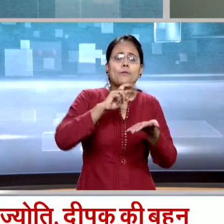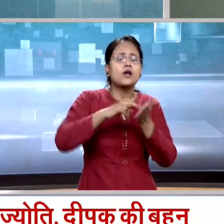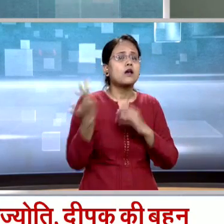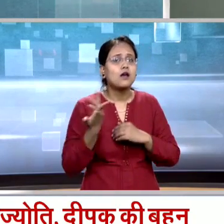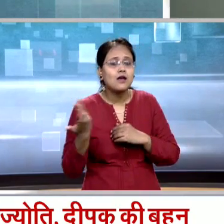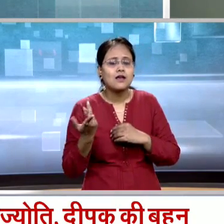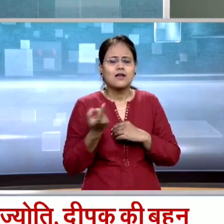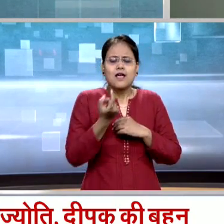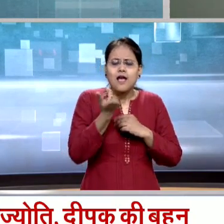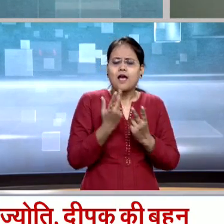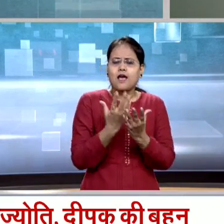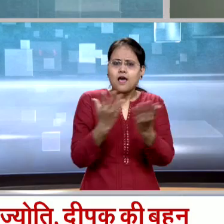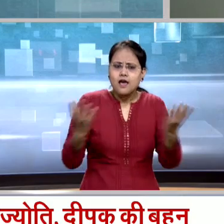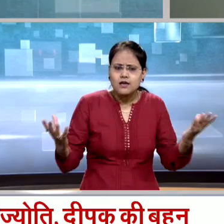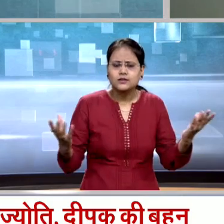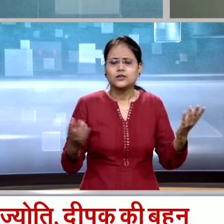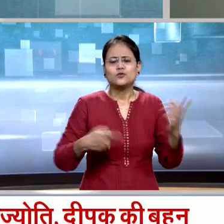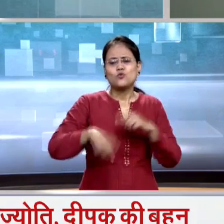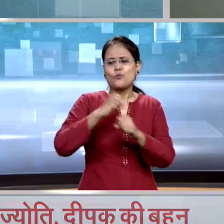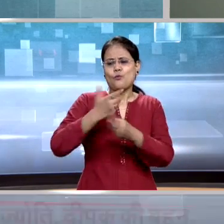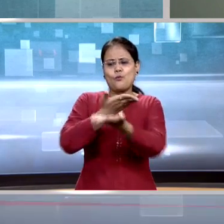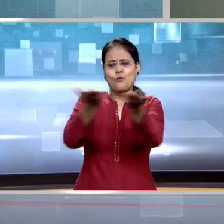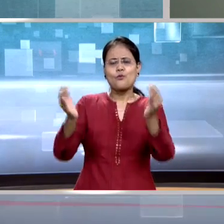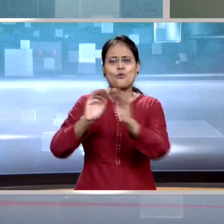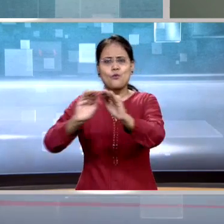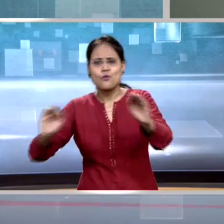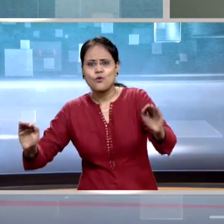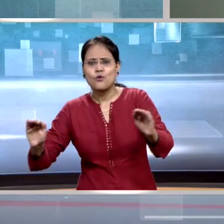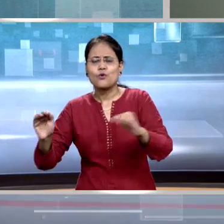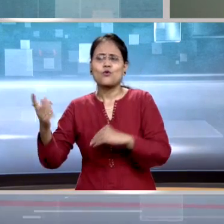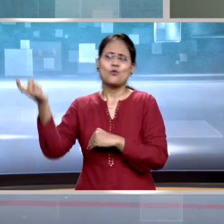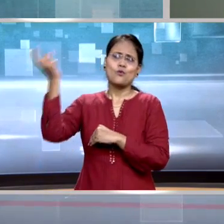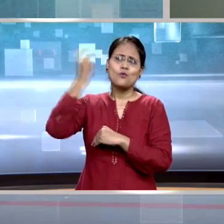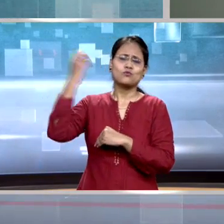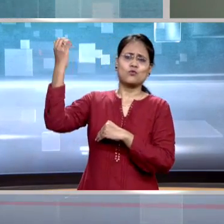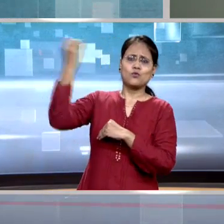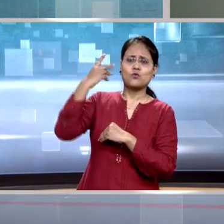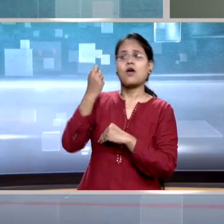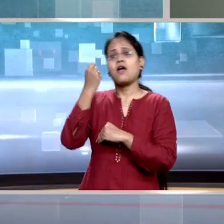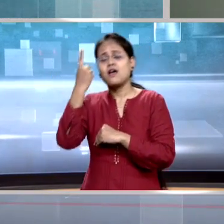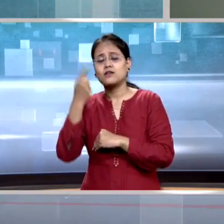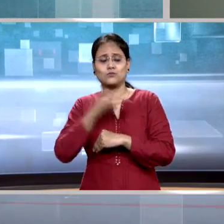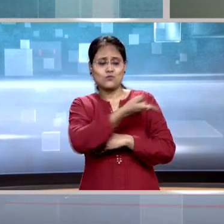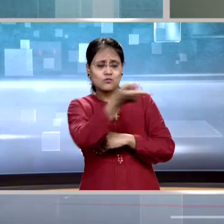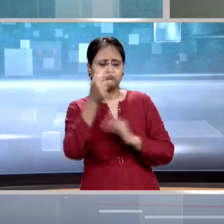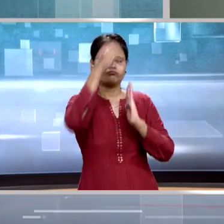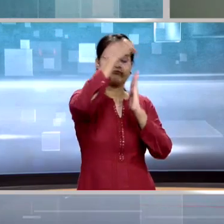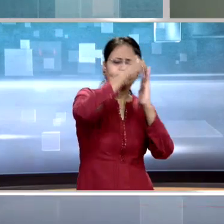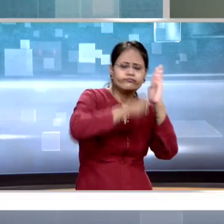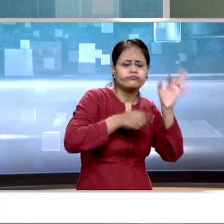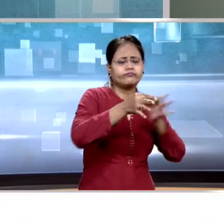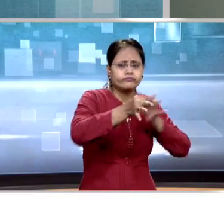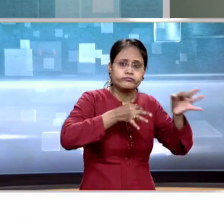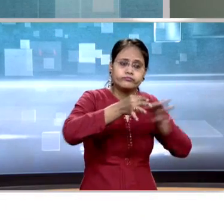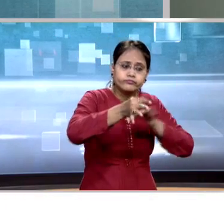था। छोटी छोटी चीज़ें थी। एक्चुअली जो नॉर्मल बच्चे होते हैं वो तो सुन करके समझ जाते हैं काफ़ी कुछ चीज़ें, लेकिन इन लोगों को तो सब कुछ चीज़ डिटेल में